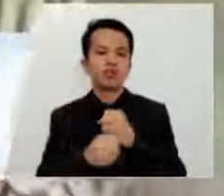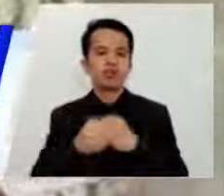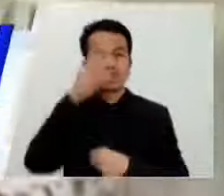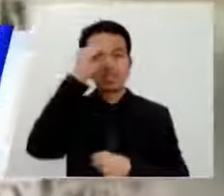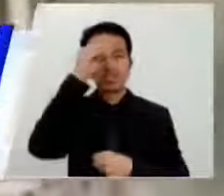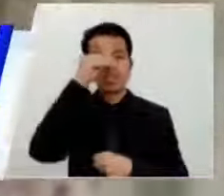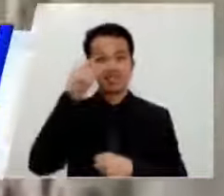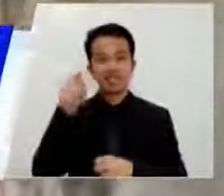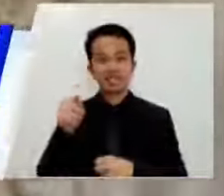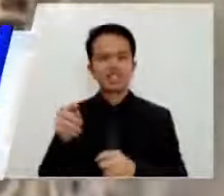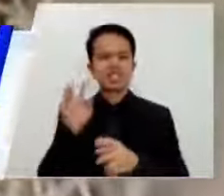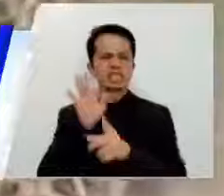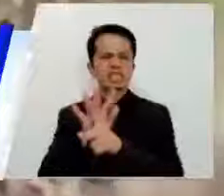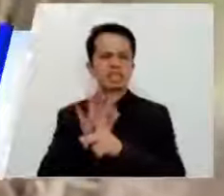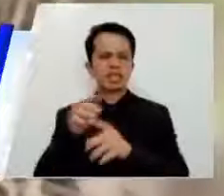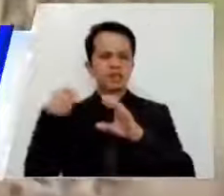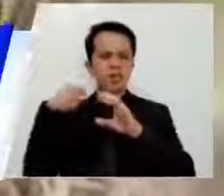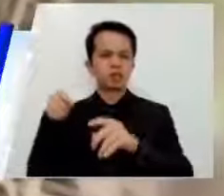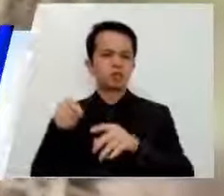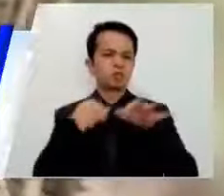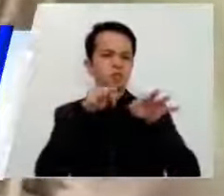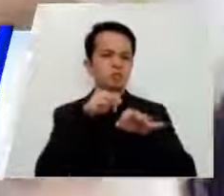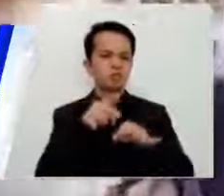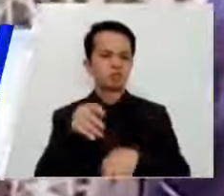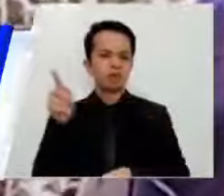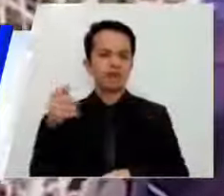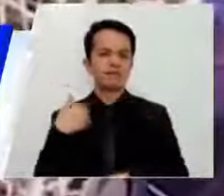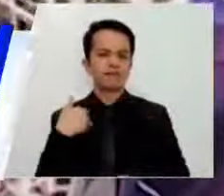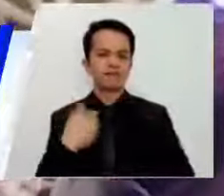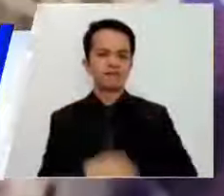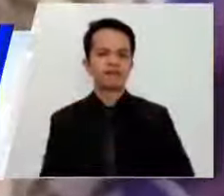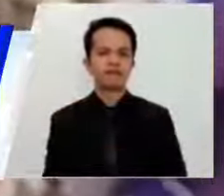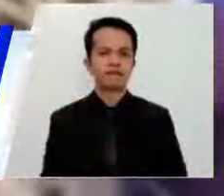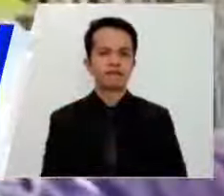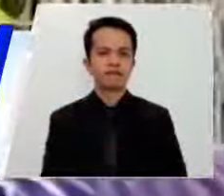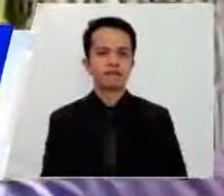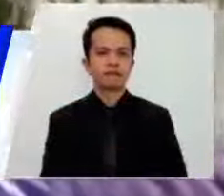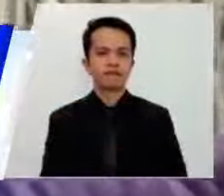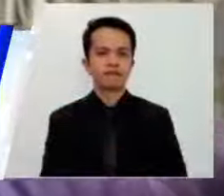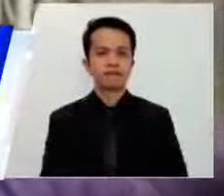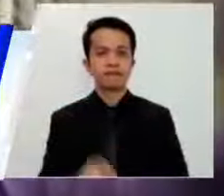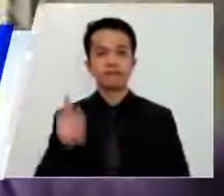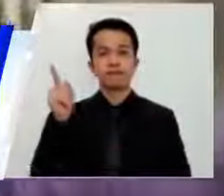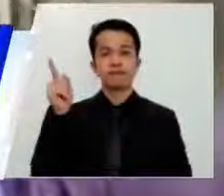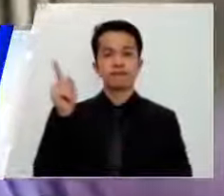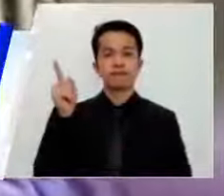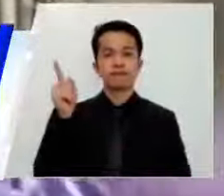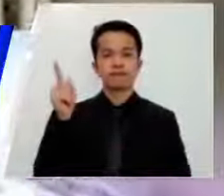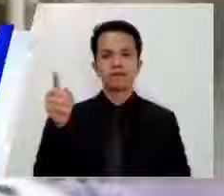video, nagpaliwanag. Smile, baby! Smile!